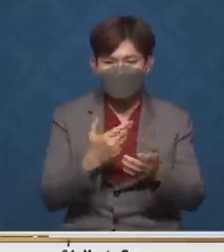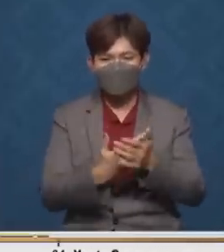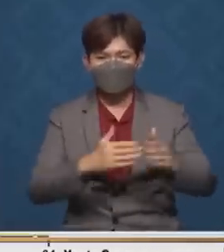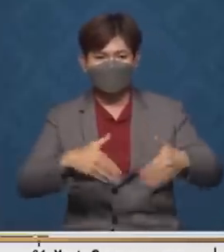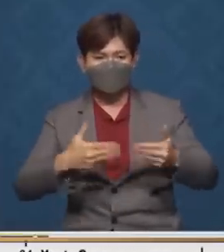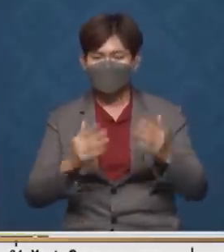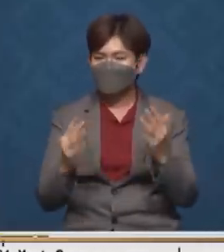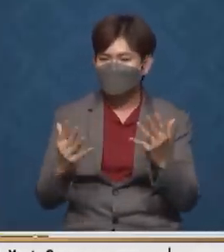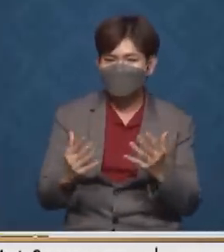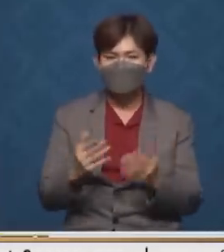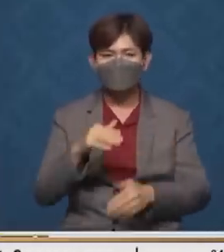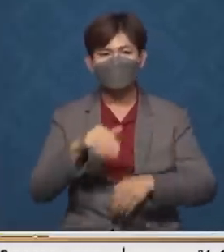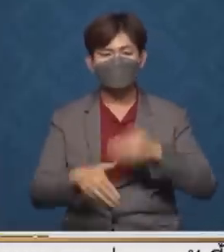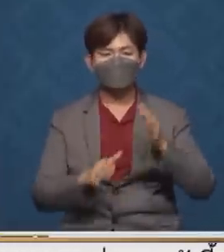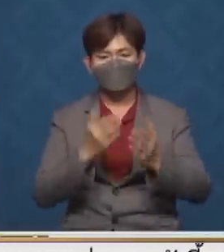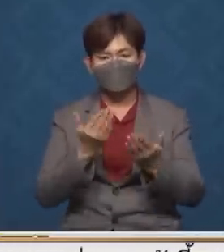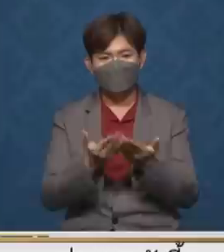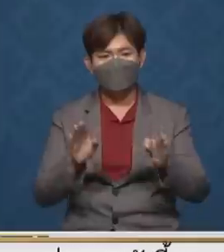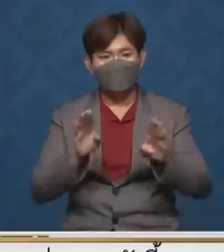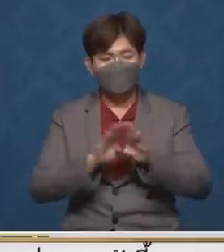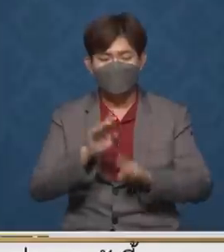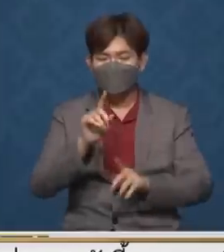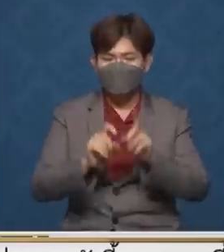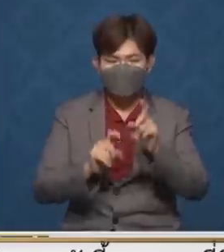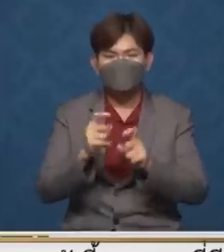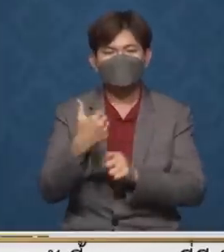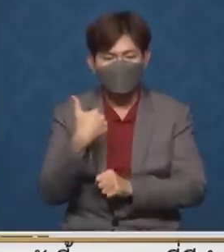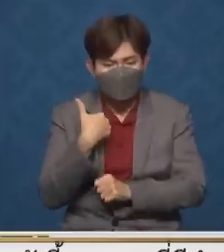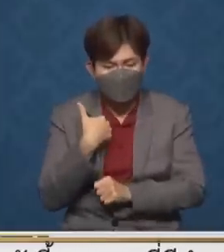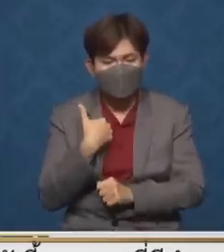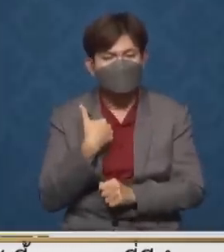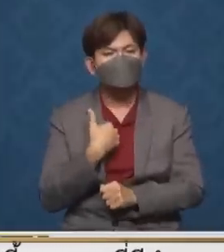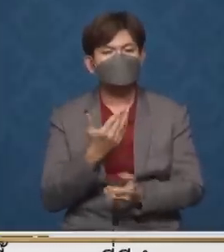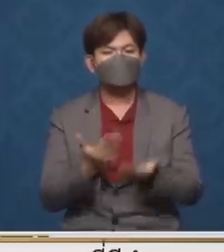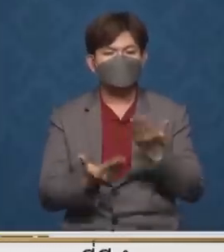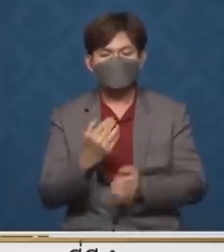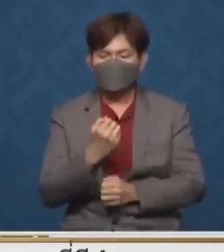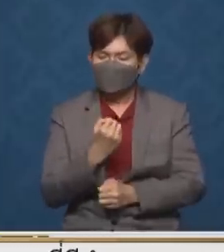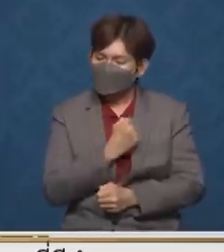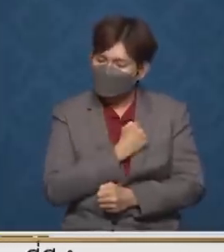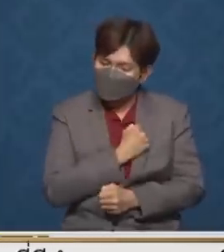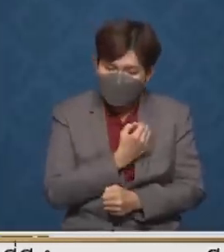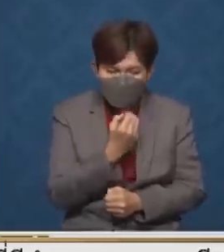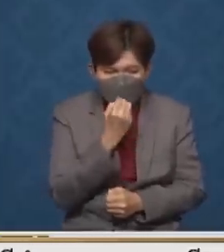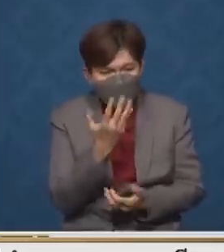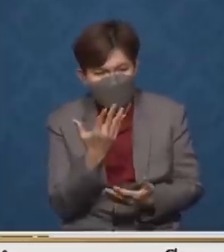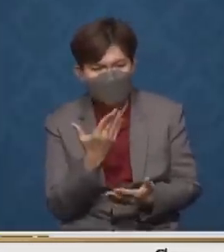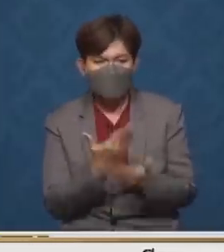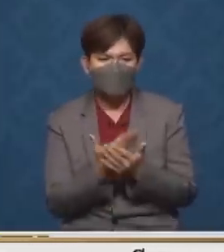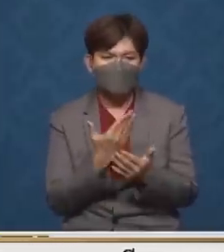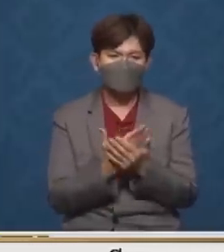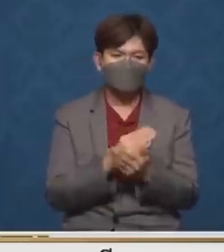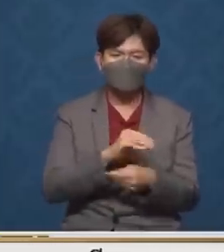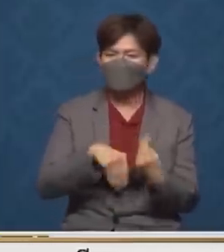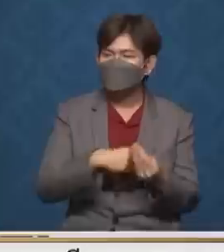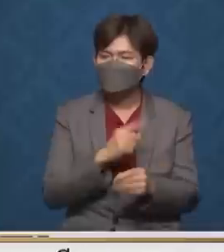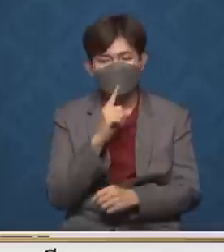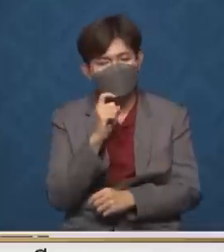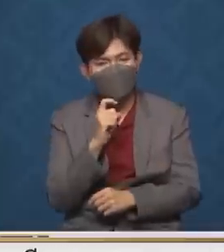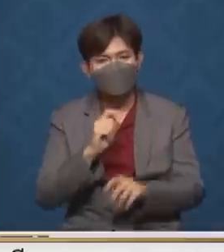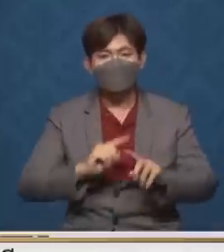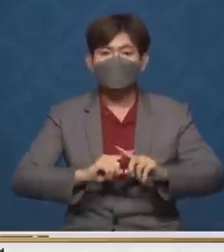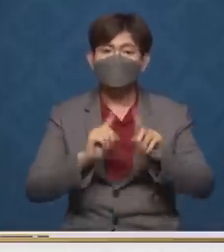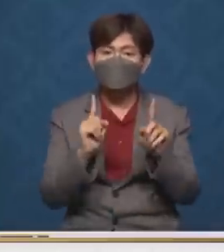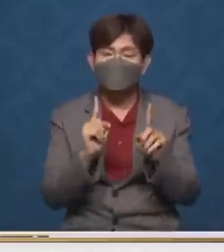เสีย พี่น้องคนสนิที่รักหลายครอบครัวต้องอดหยาก ส้นเนื้อปราดาตัวด้วยการ